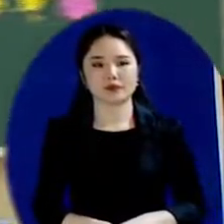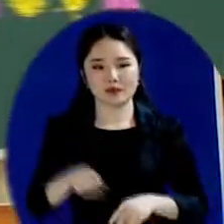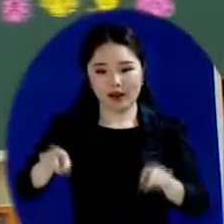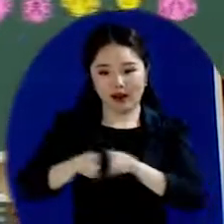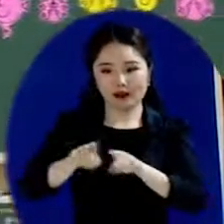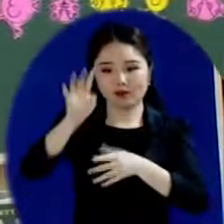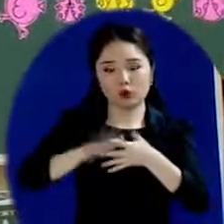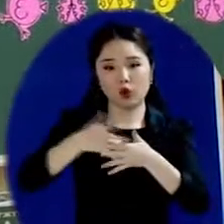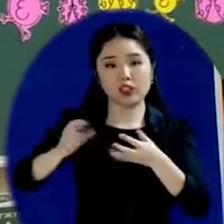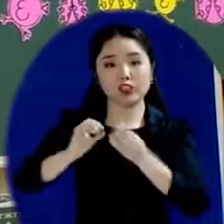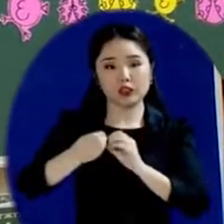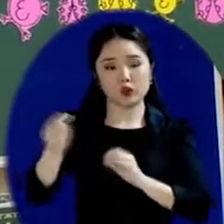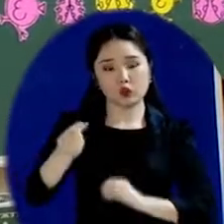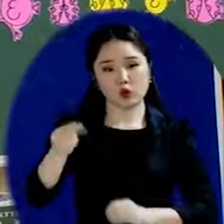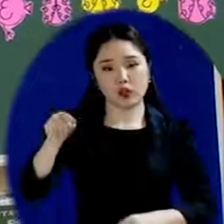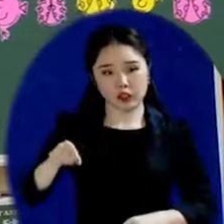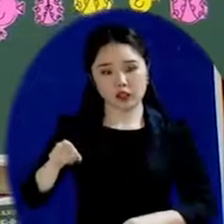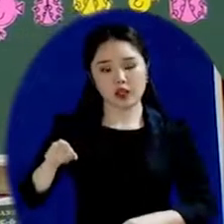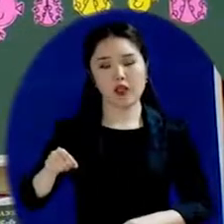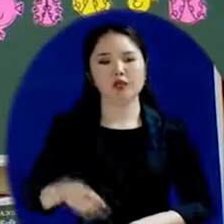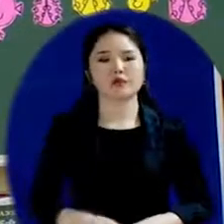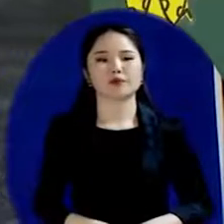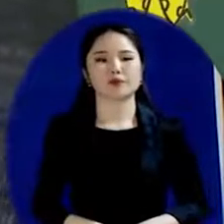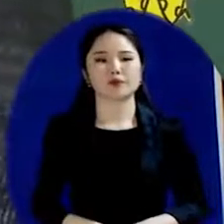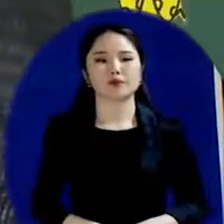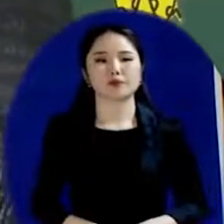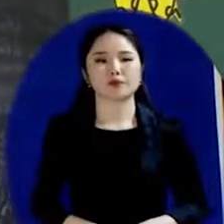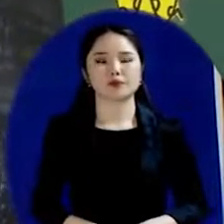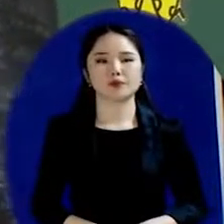өгснөхтэйг дэвтэртэ хийгэрээ. Энэ дээрээ болохоор зэрэг